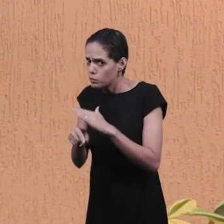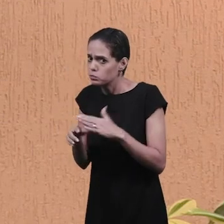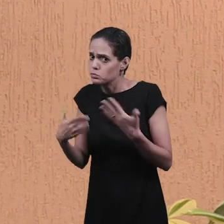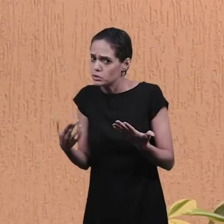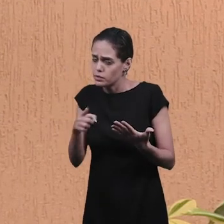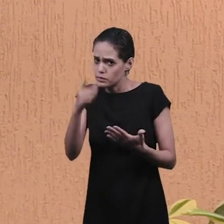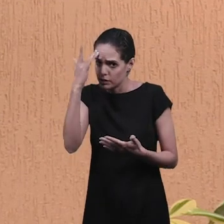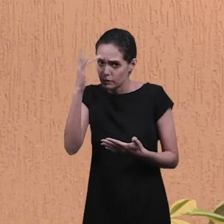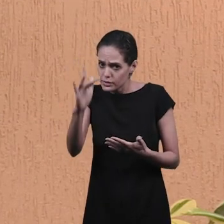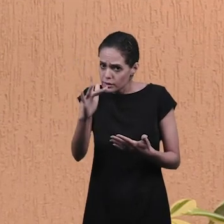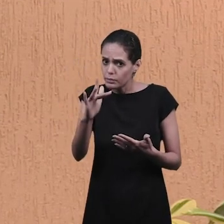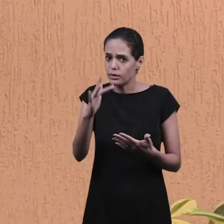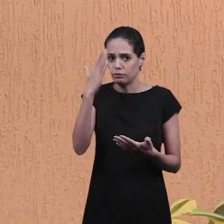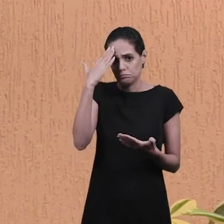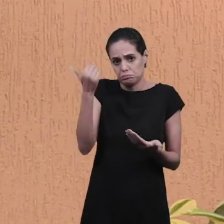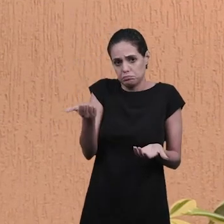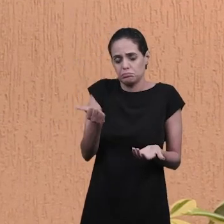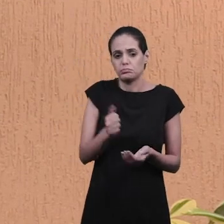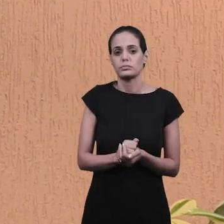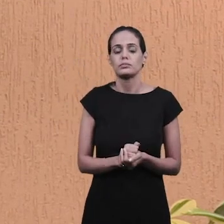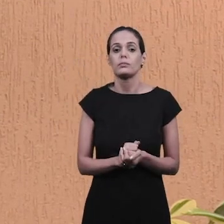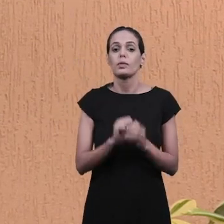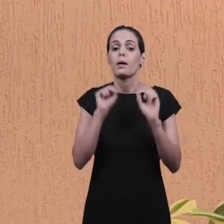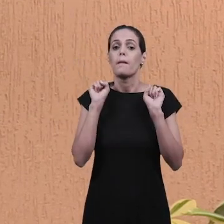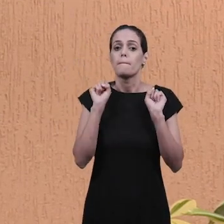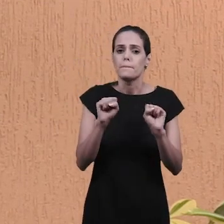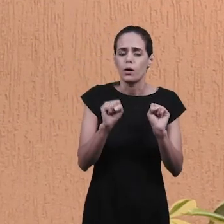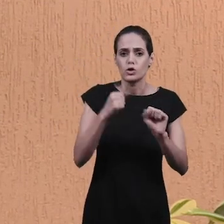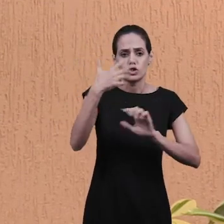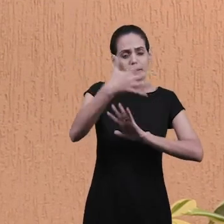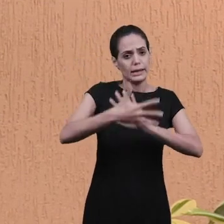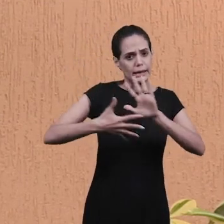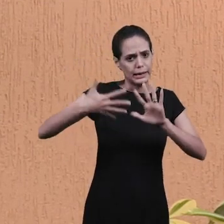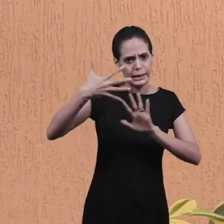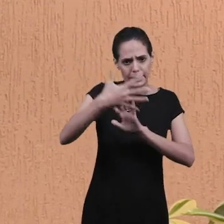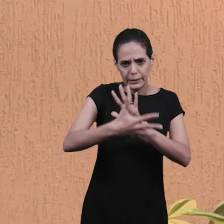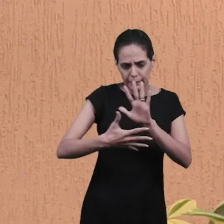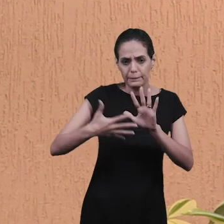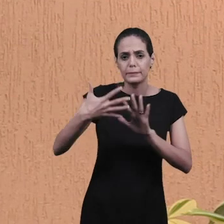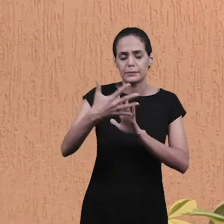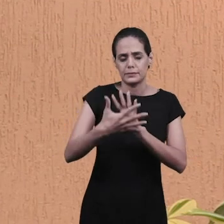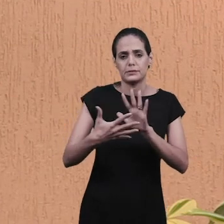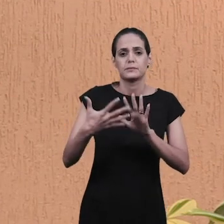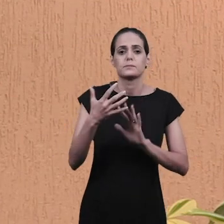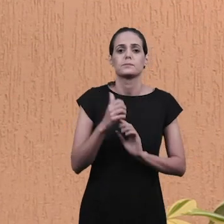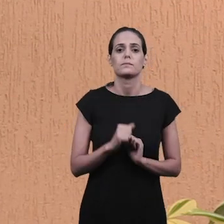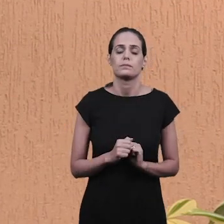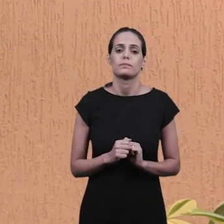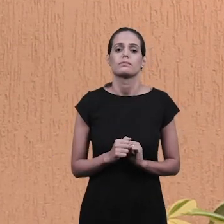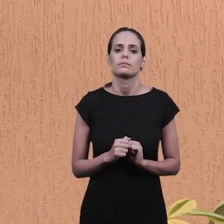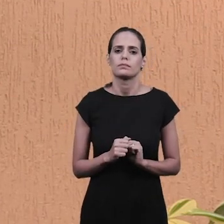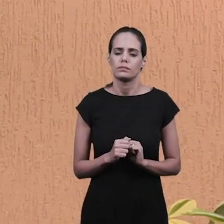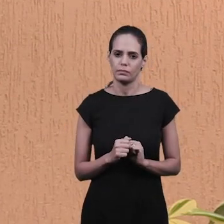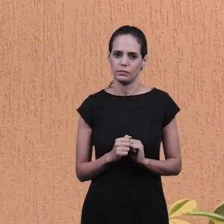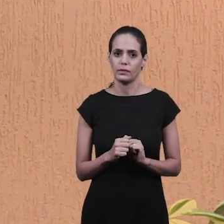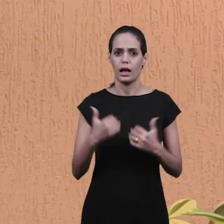la communication alternative, la langue des signes. La langue des signes, nous devons penser que nous